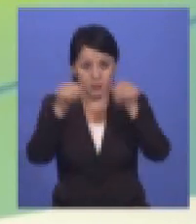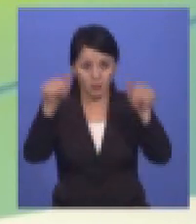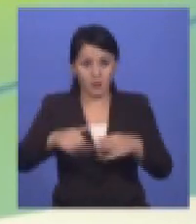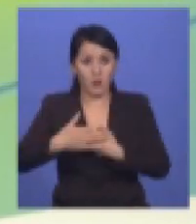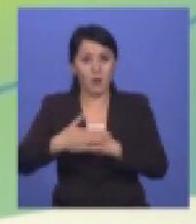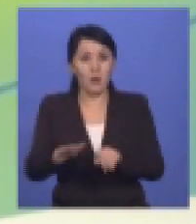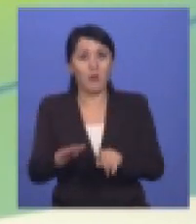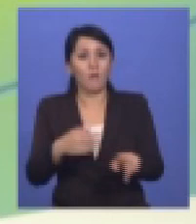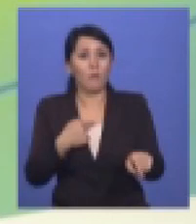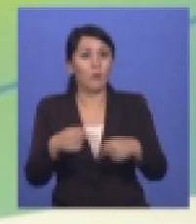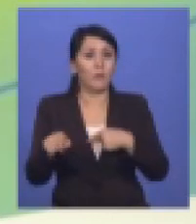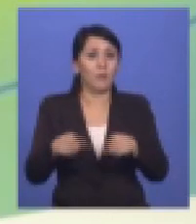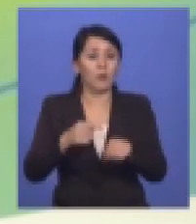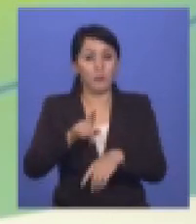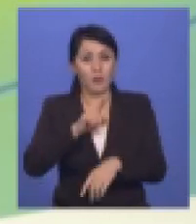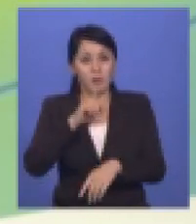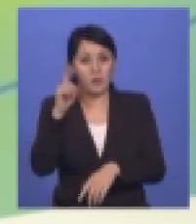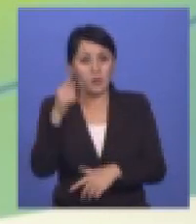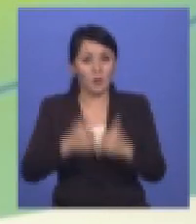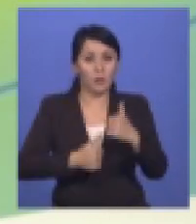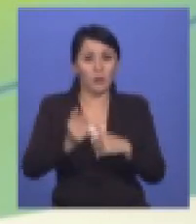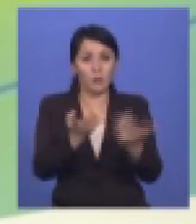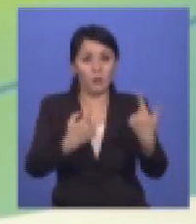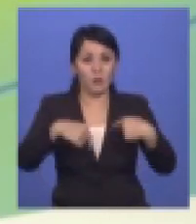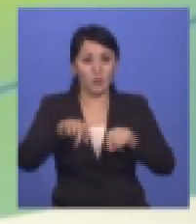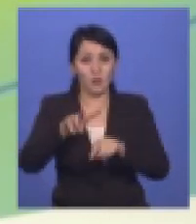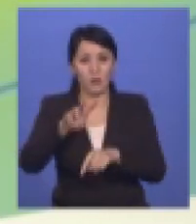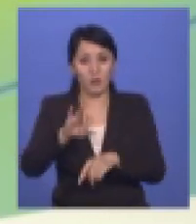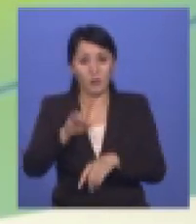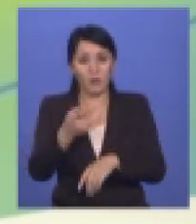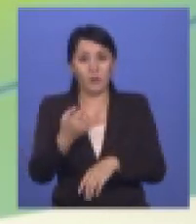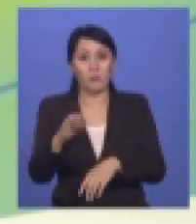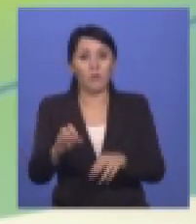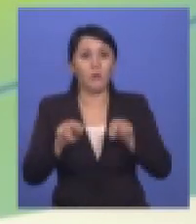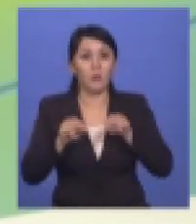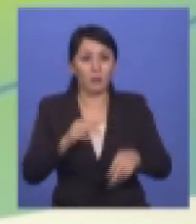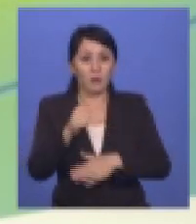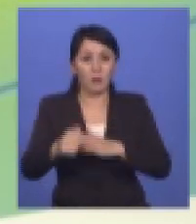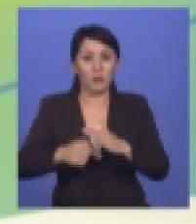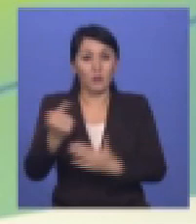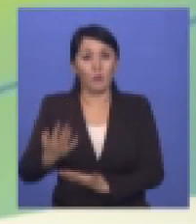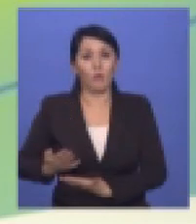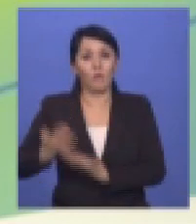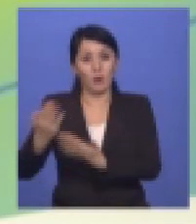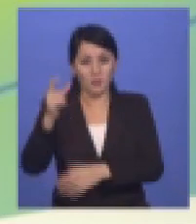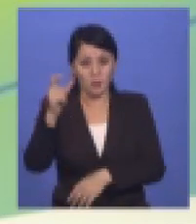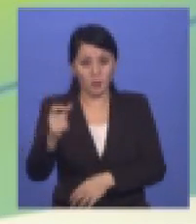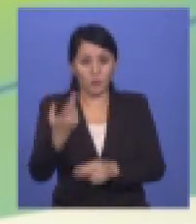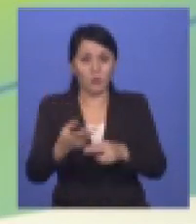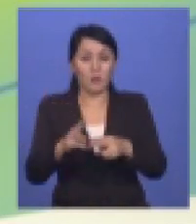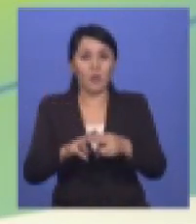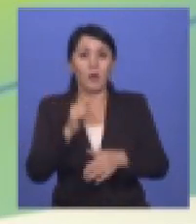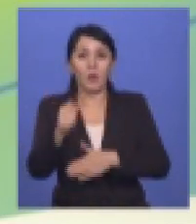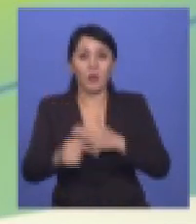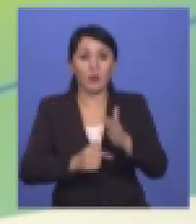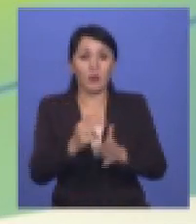тақта ашылды. Артынан футболдан жасөспірімдер арасындағы турнир ұйымдастырылды. Александр Липовой Петропавл қаласының құрметті азаматы. Ол